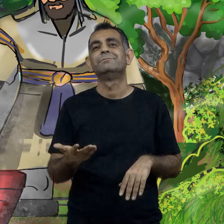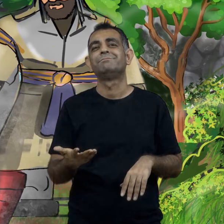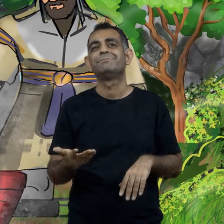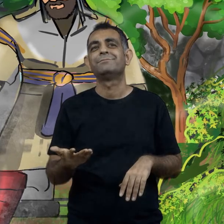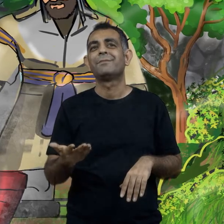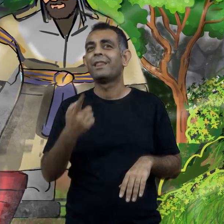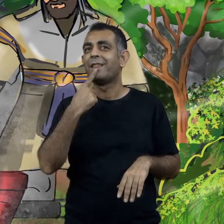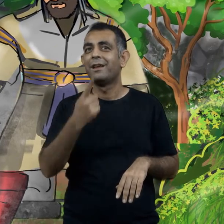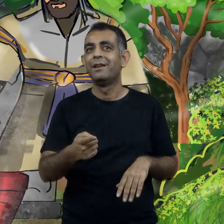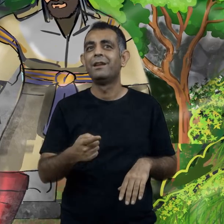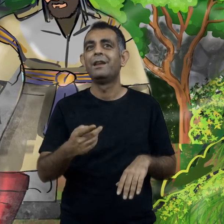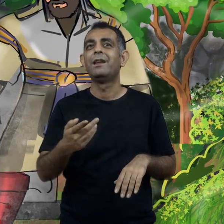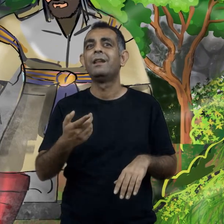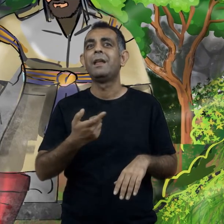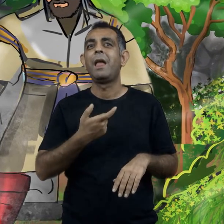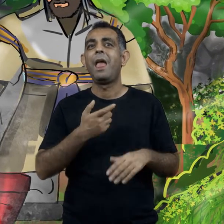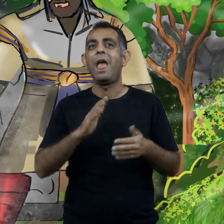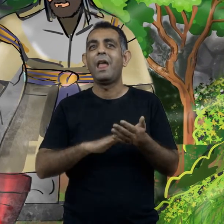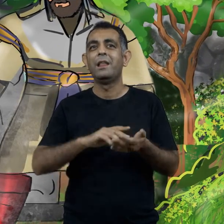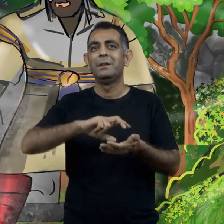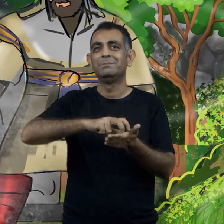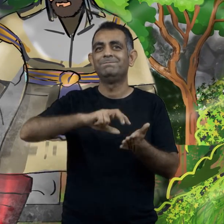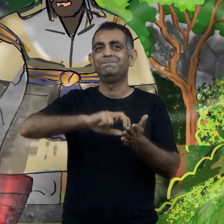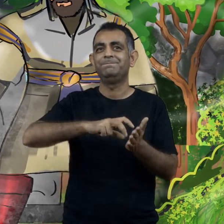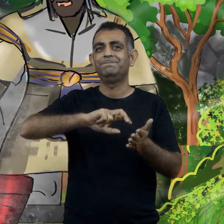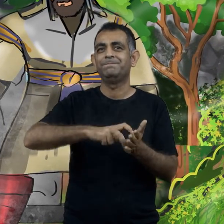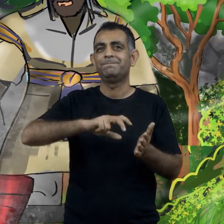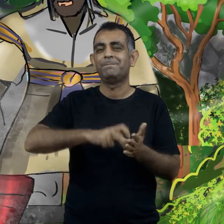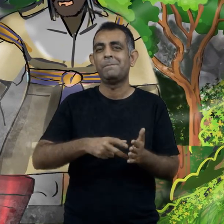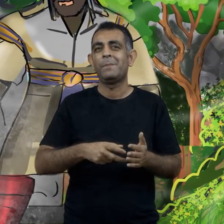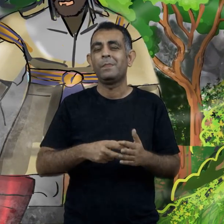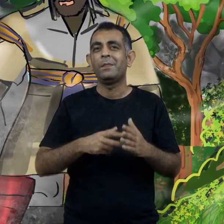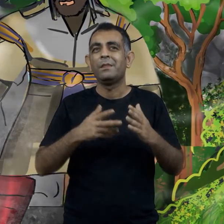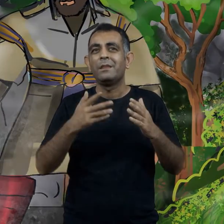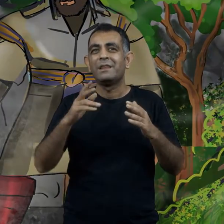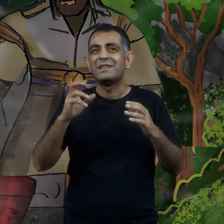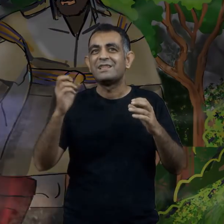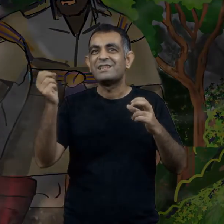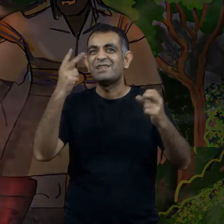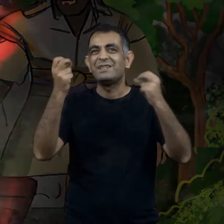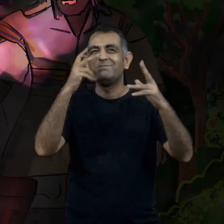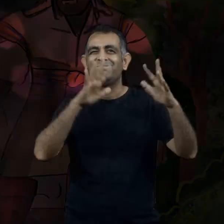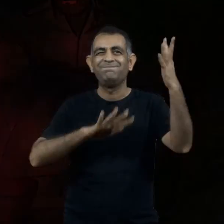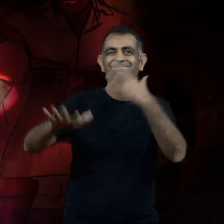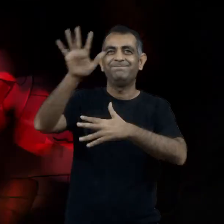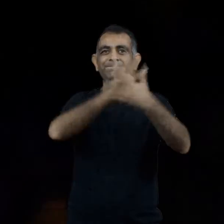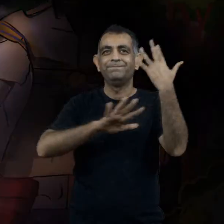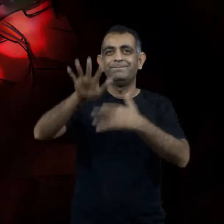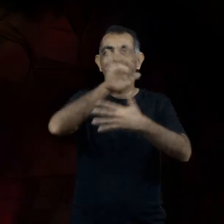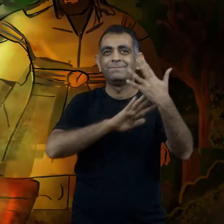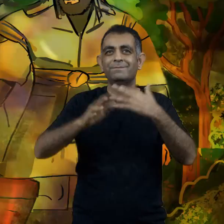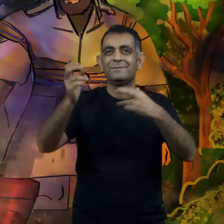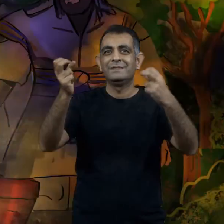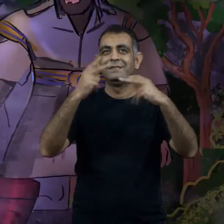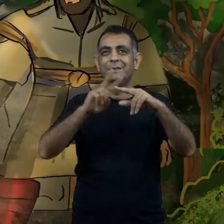ettiniz. Diyerek elindeki madalyonu 3 kez çevirdi. O anda ortalığı bir renk cümbüşü